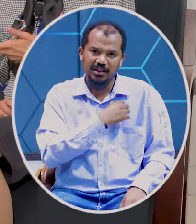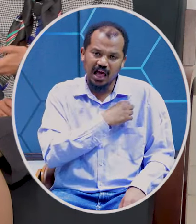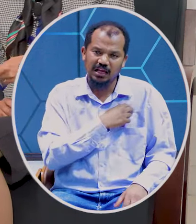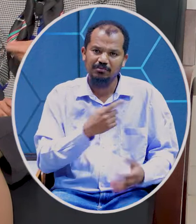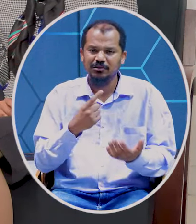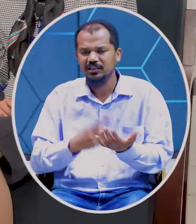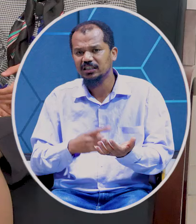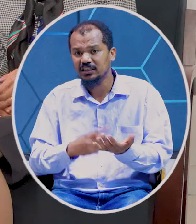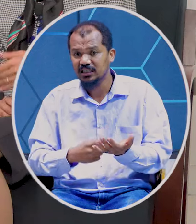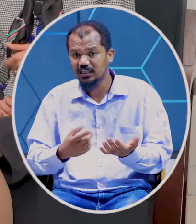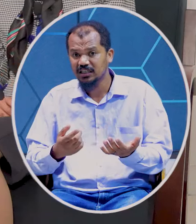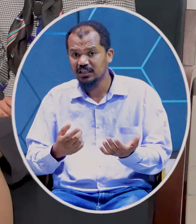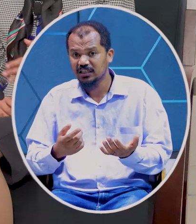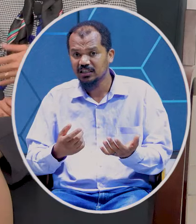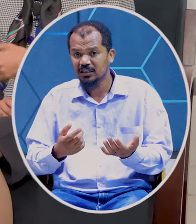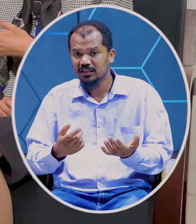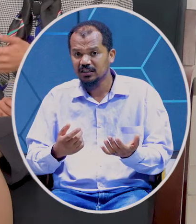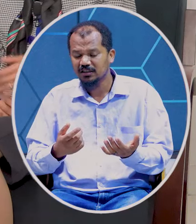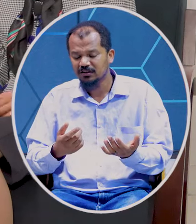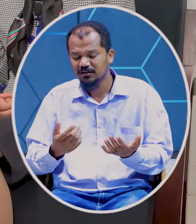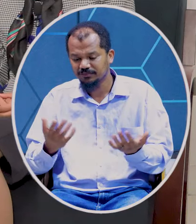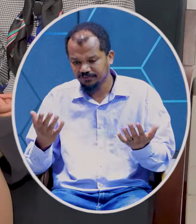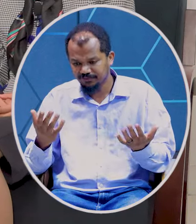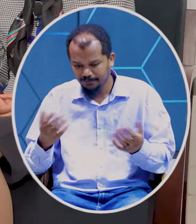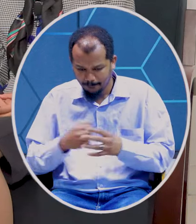በመታከም እንደዚህ ነው እንደዛ ነው በሚል